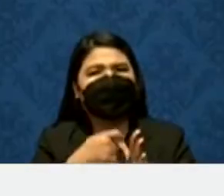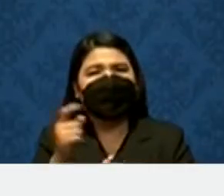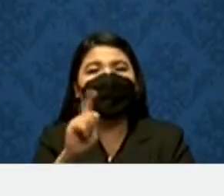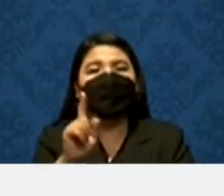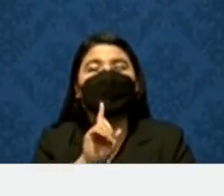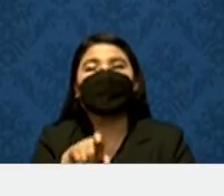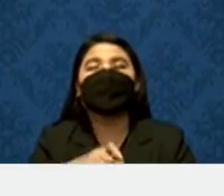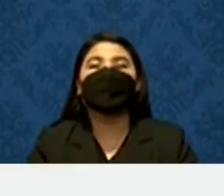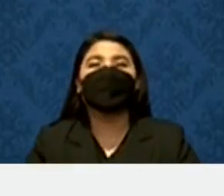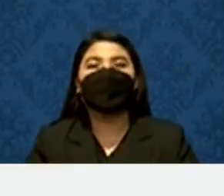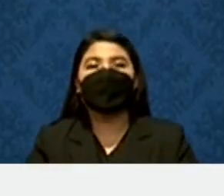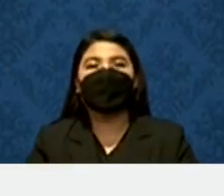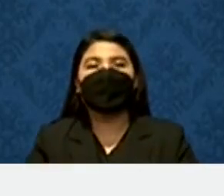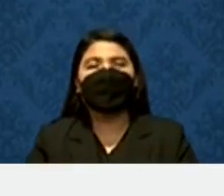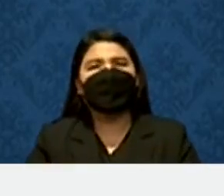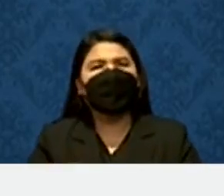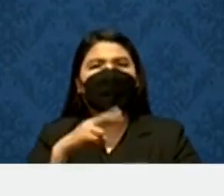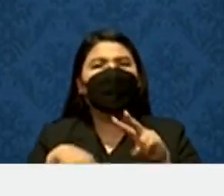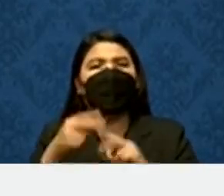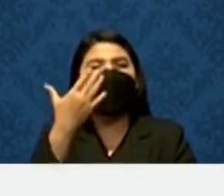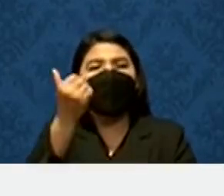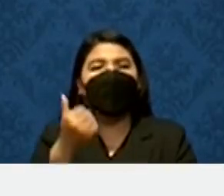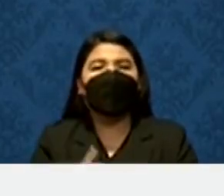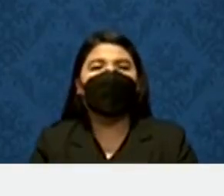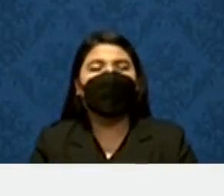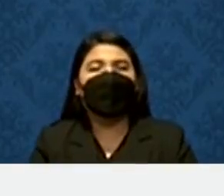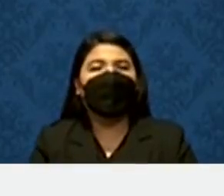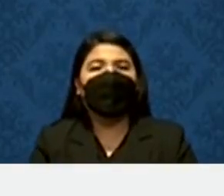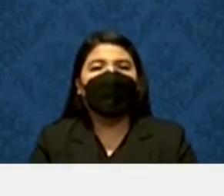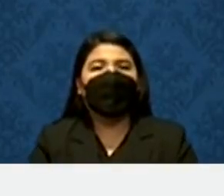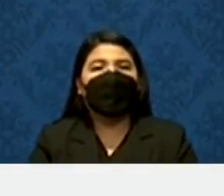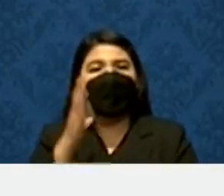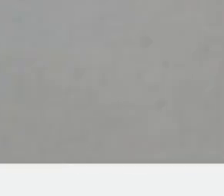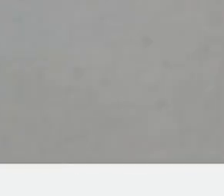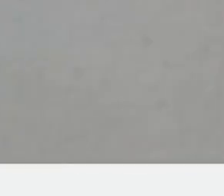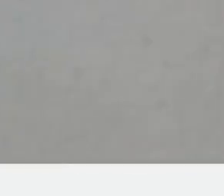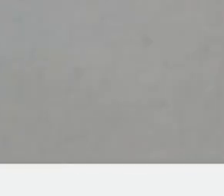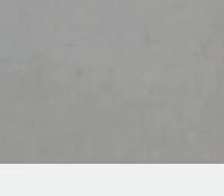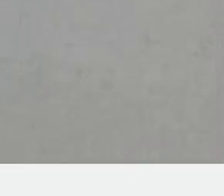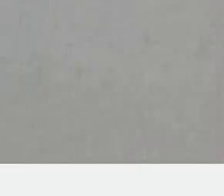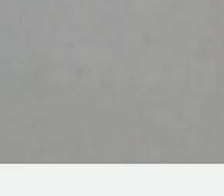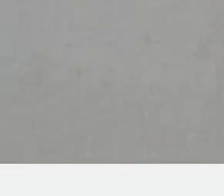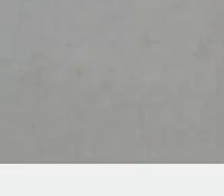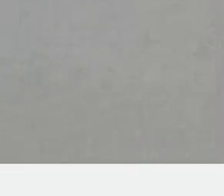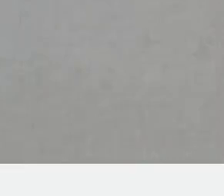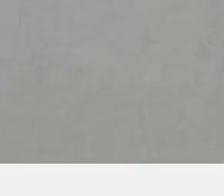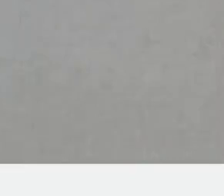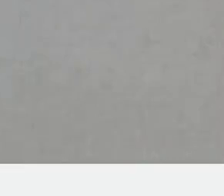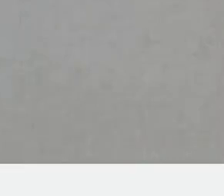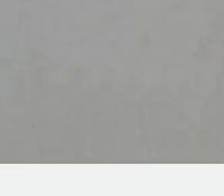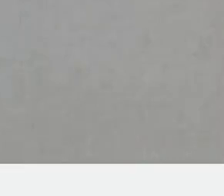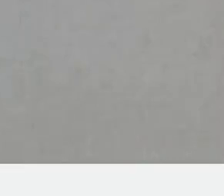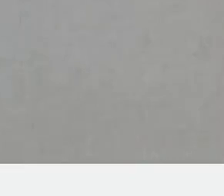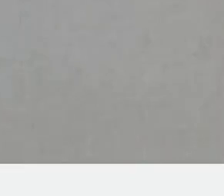ครื่อง GT 200จำนวน757เครื่องวงเงินกว่า7,500,000 บาททำให้เกิดกระแสวิพากษ์วิจารณ์ตามม